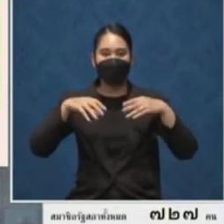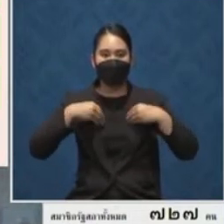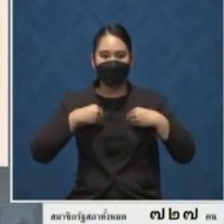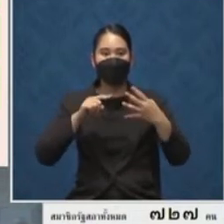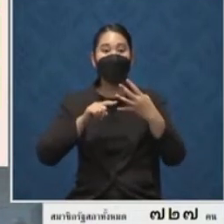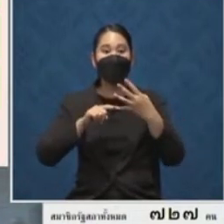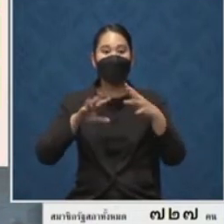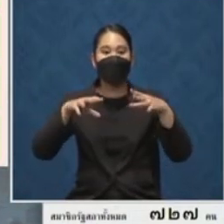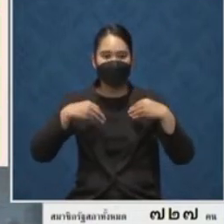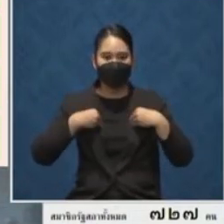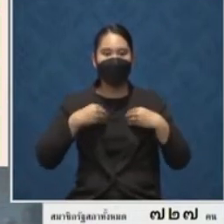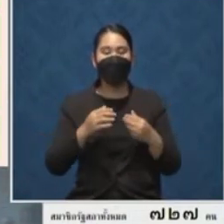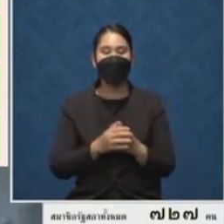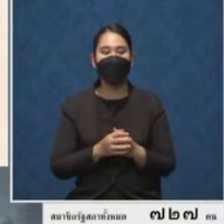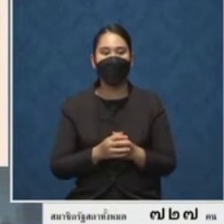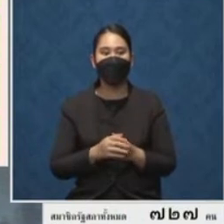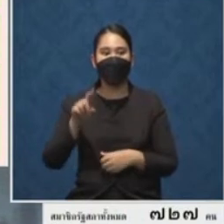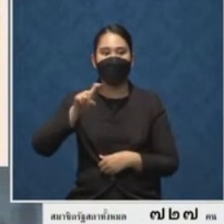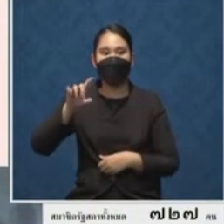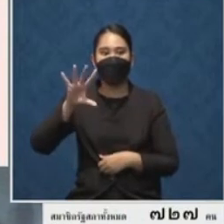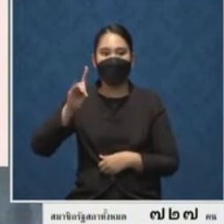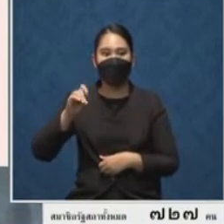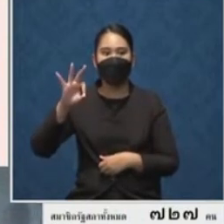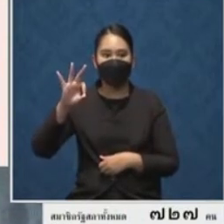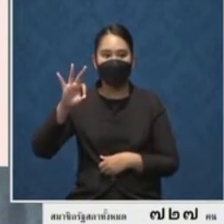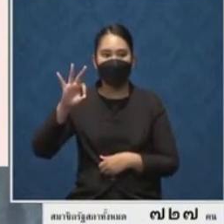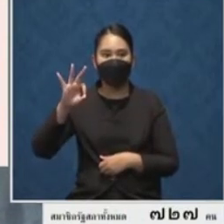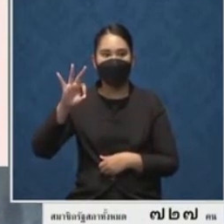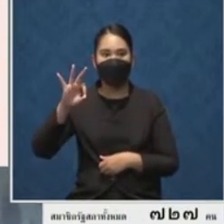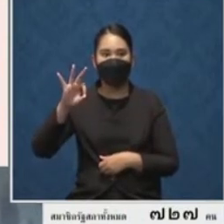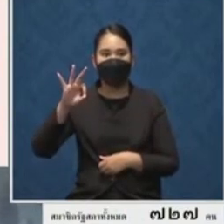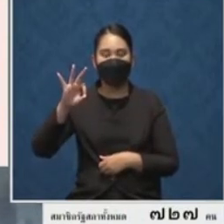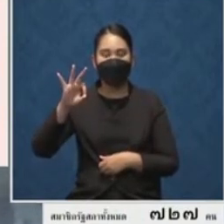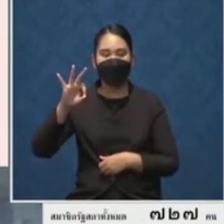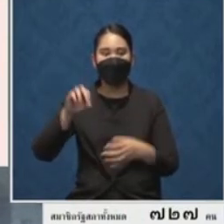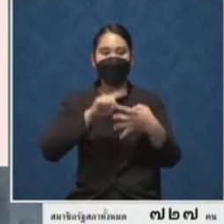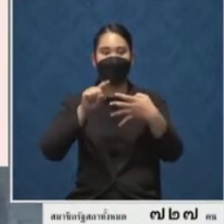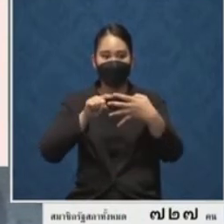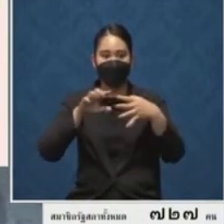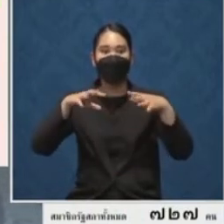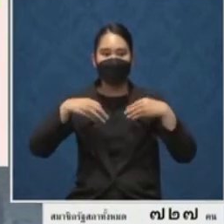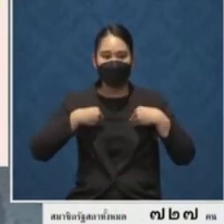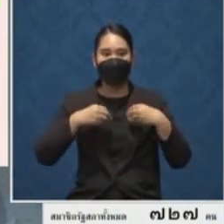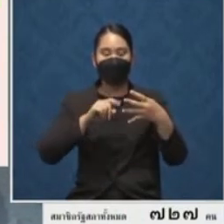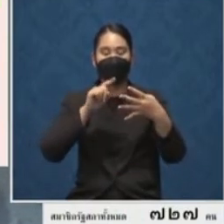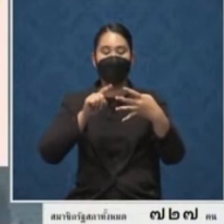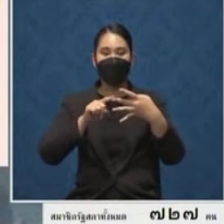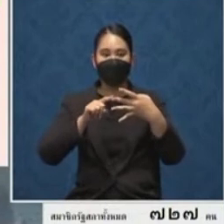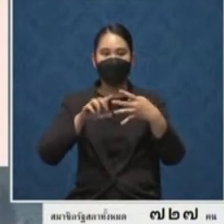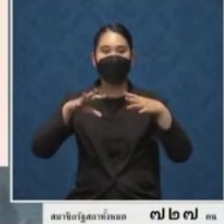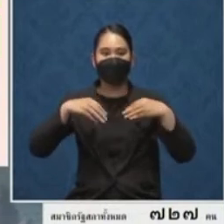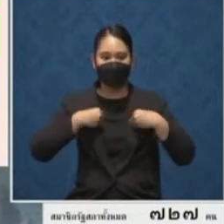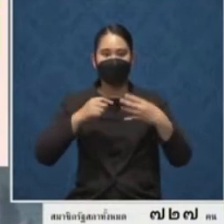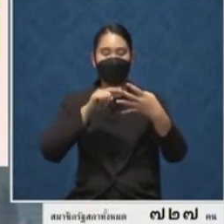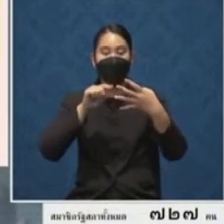ครับ 189นายตรายเทพงามกมล 1รับหลักการ2รับหลักการ3